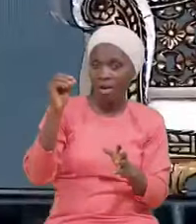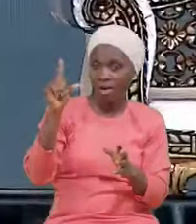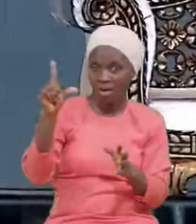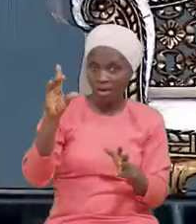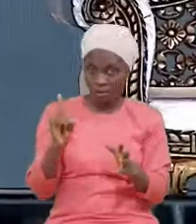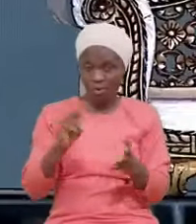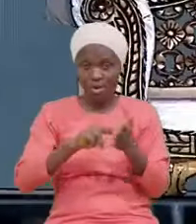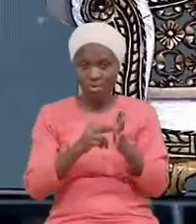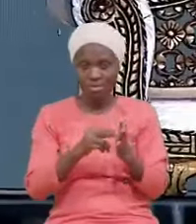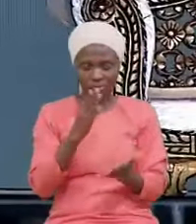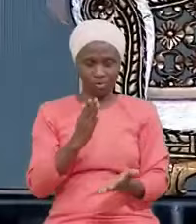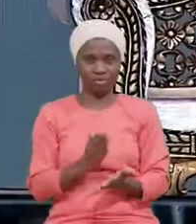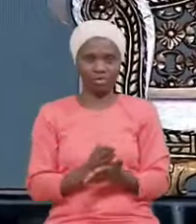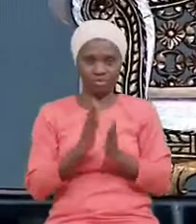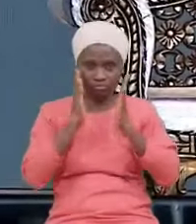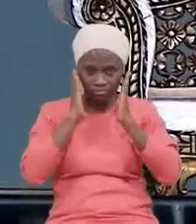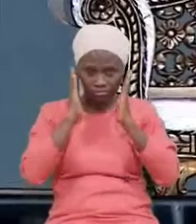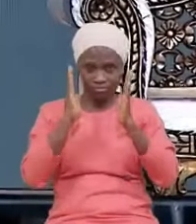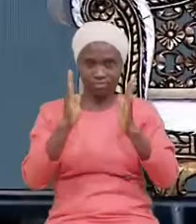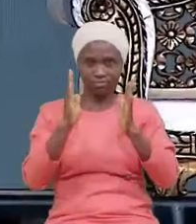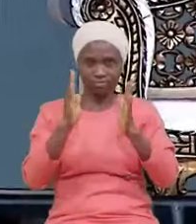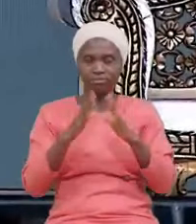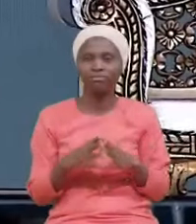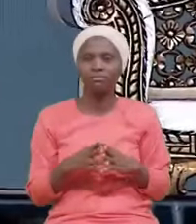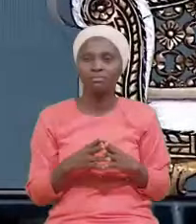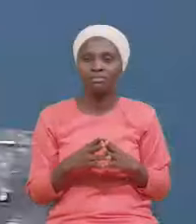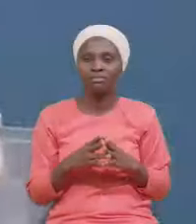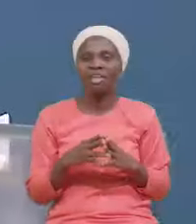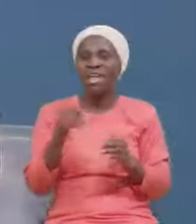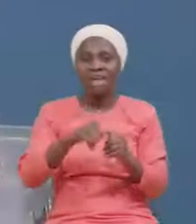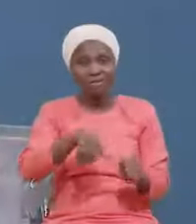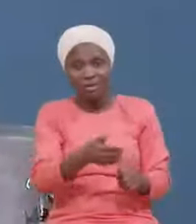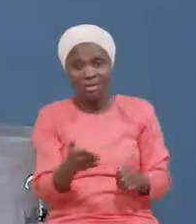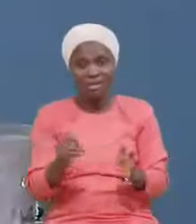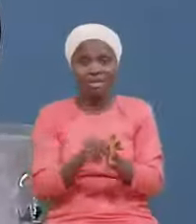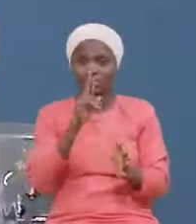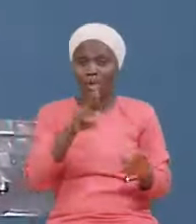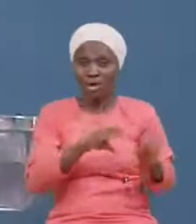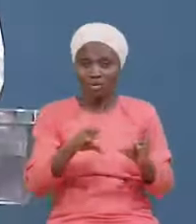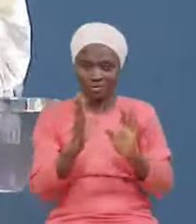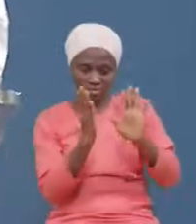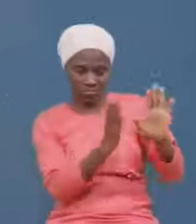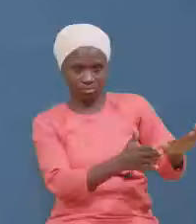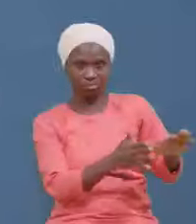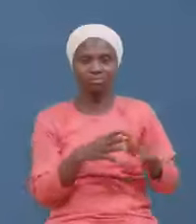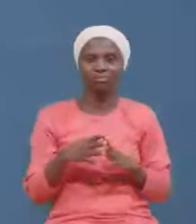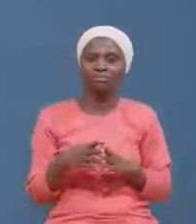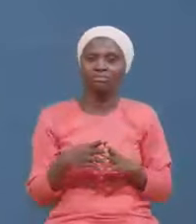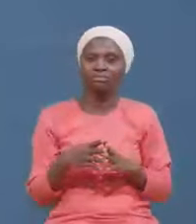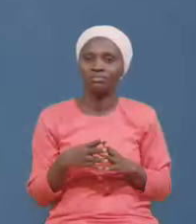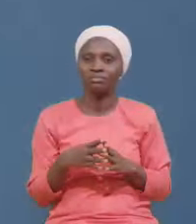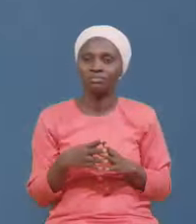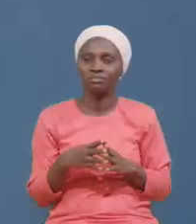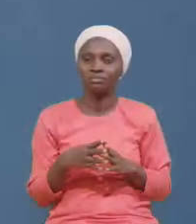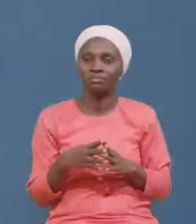doing. ఇదిగో అంటే అర్థం ఏంటంటే ఇప్పటివరకు మీరు చేస్తున్నవన్నీ ఆపేయండి. Suspend every consideration you have. మీరు ఇప్పటివరకు కలిగి ఉన్న ఏకాగ్రత